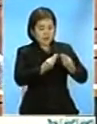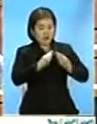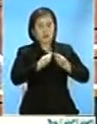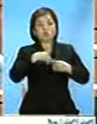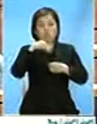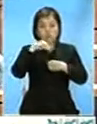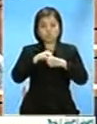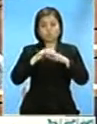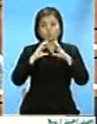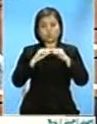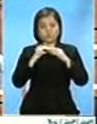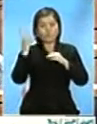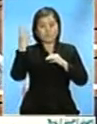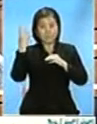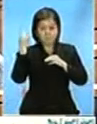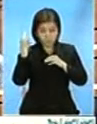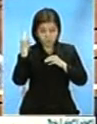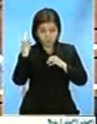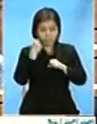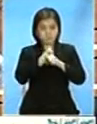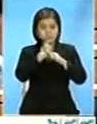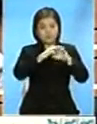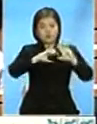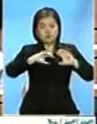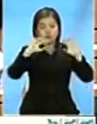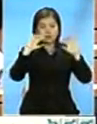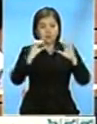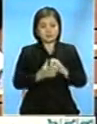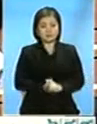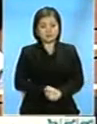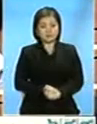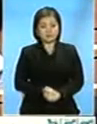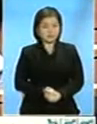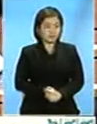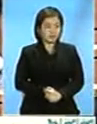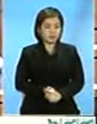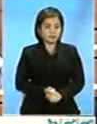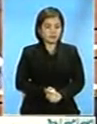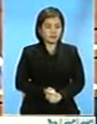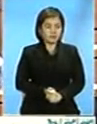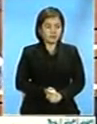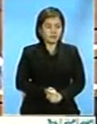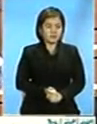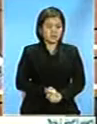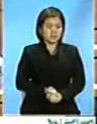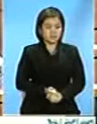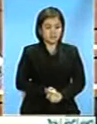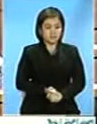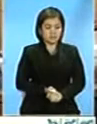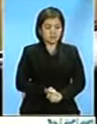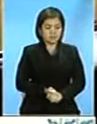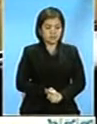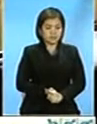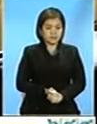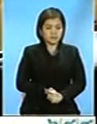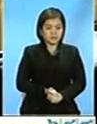าอยู่ในทำเนียบนะครับ ท่านสว.ประเสริฐไม่อยากขัดคอจ